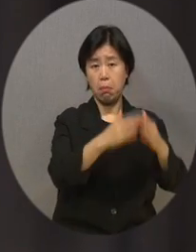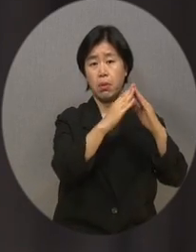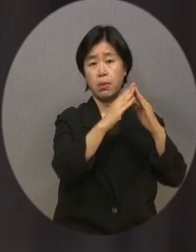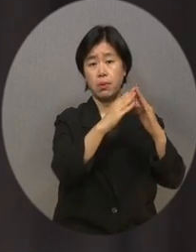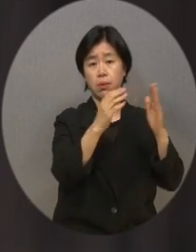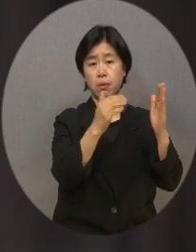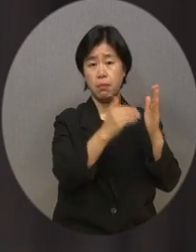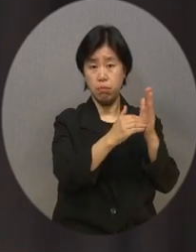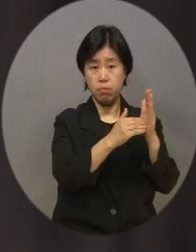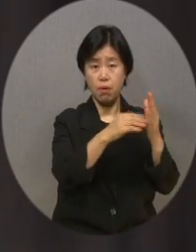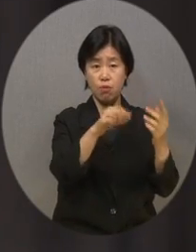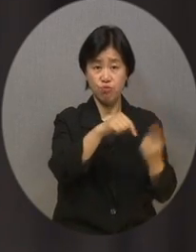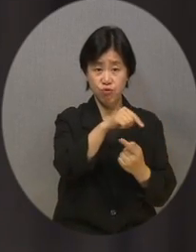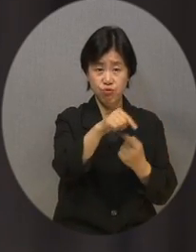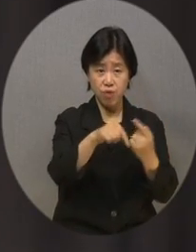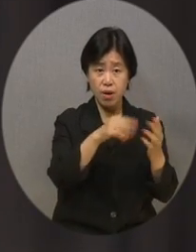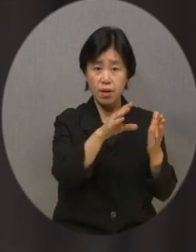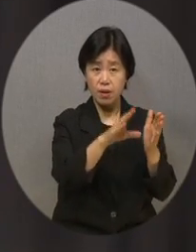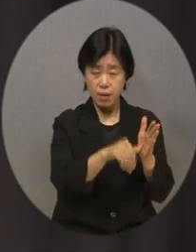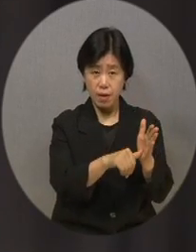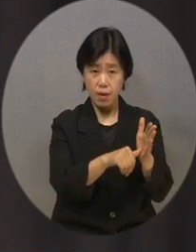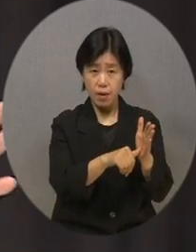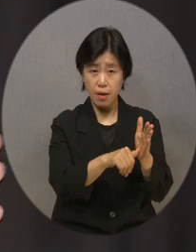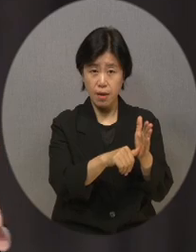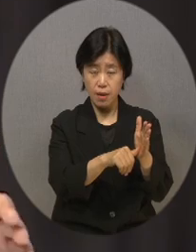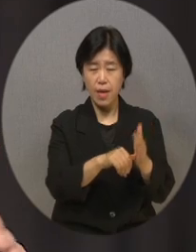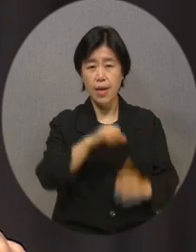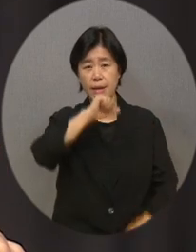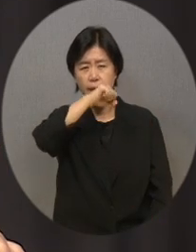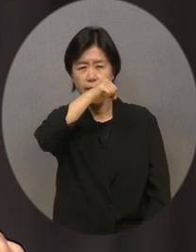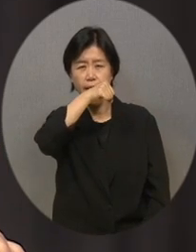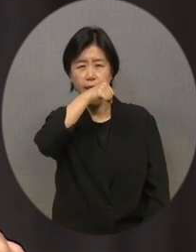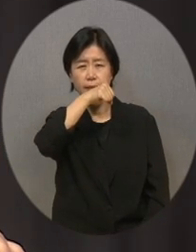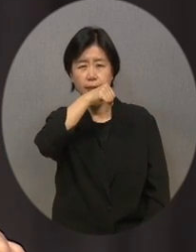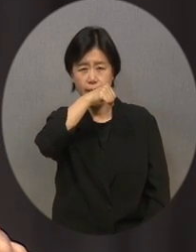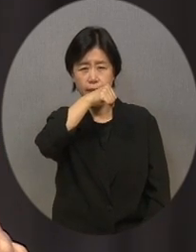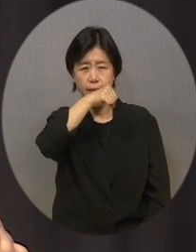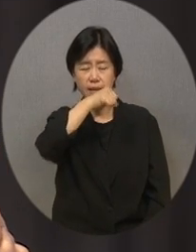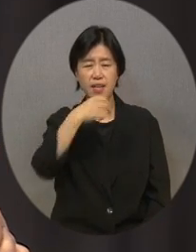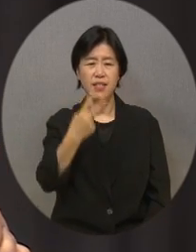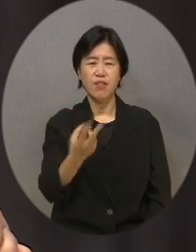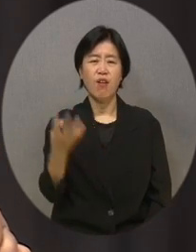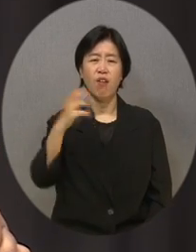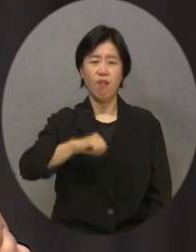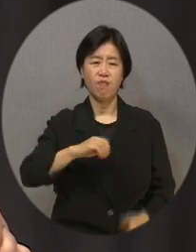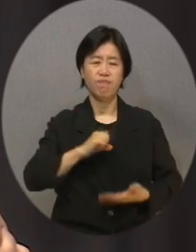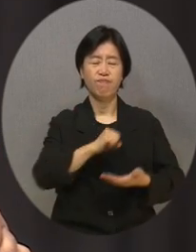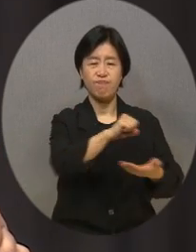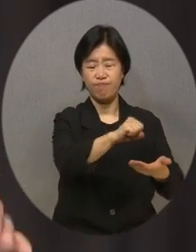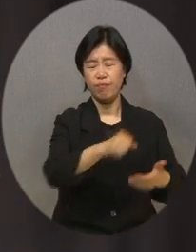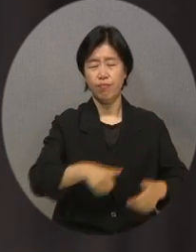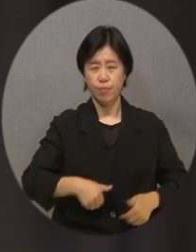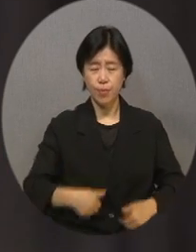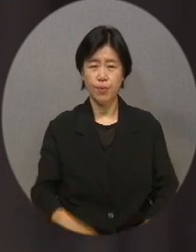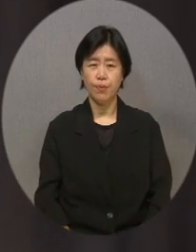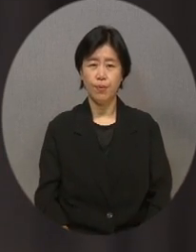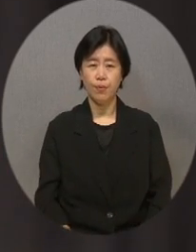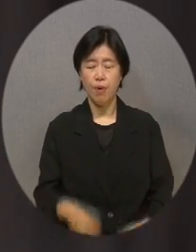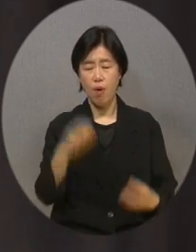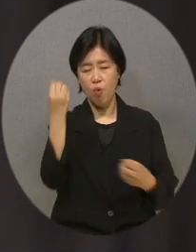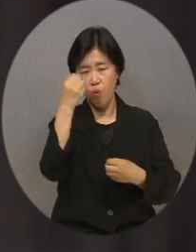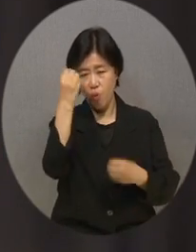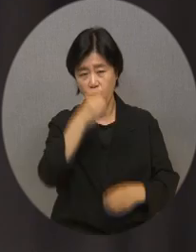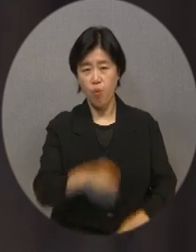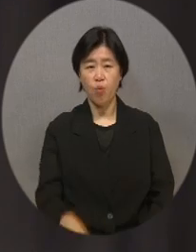신설해서 운영하는 데까지 우리 국회 예산체에서 보면은 한 2천억가량 듭니다. 그렇게 천문학적 숫자가 들고 그걸